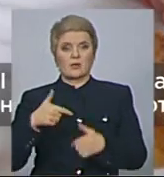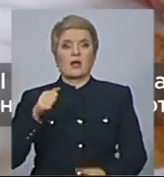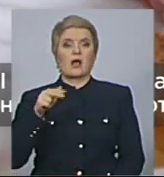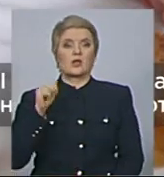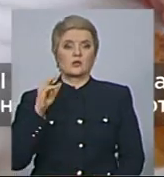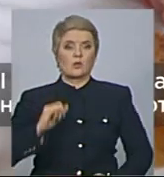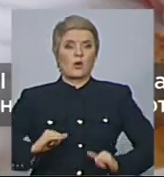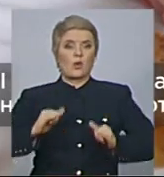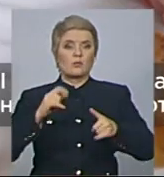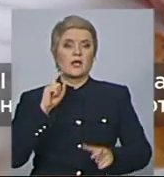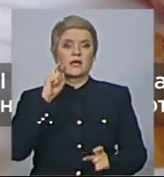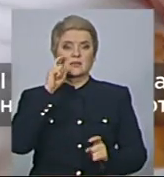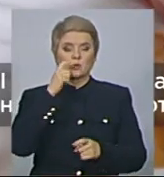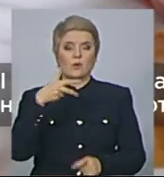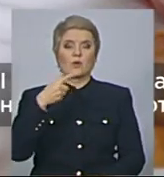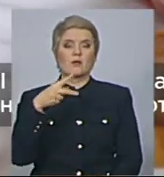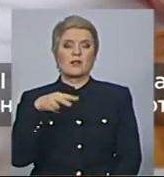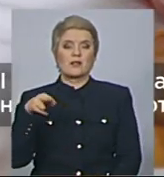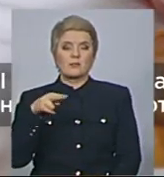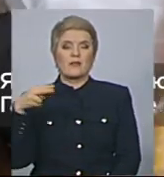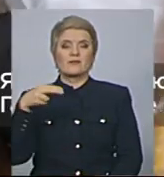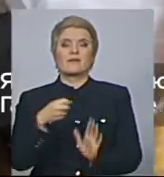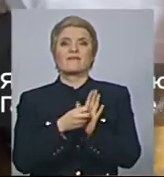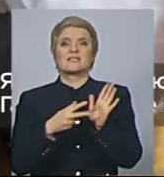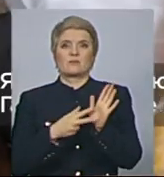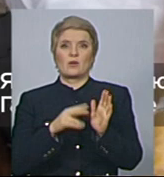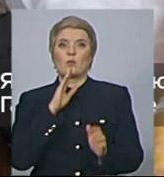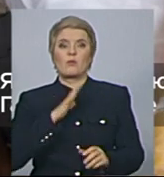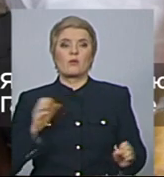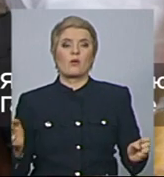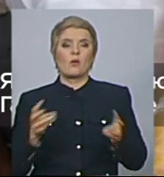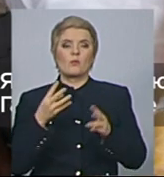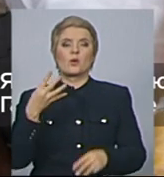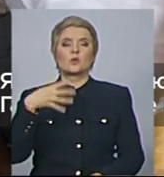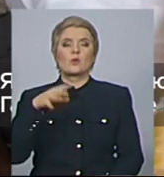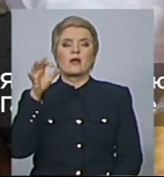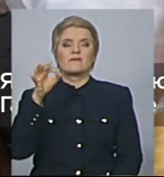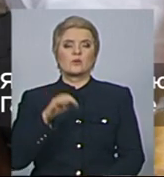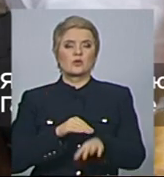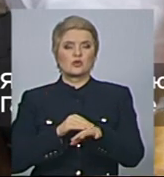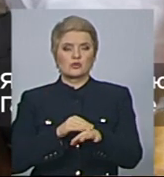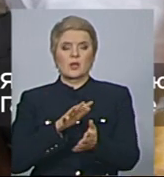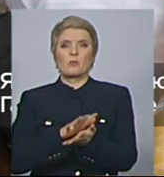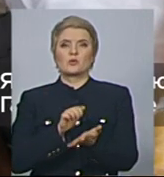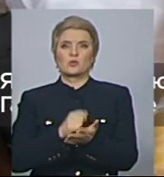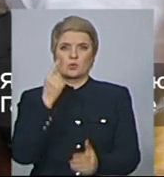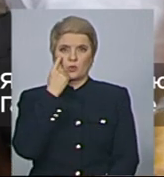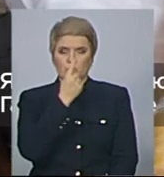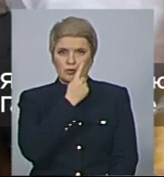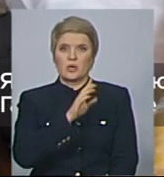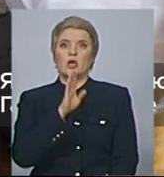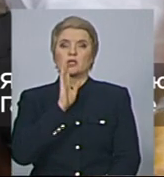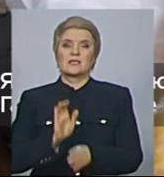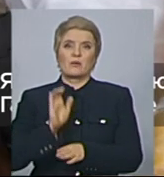кислотою 31 липня 2018-го. У неї були опіки 40% шкіри та пошкодження очей.